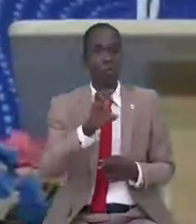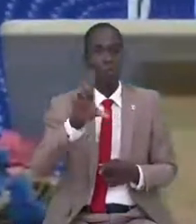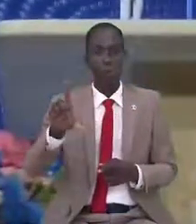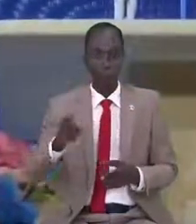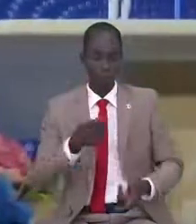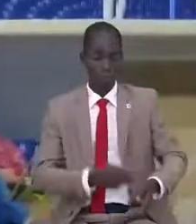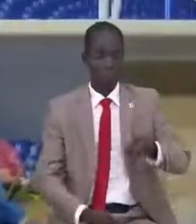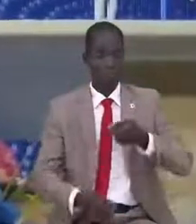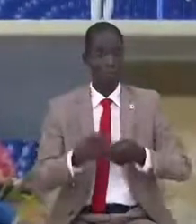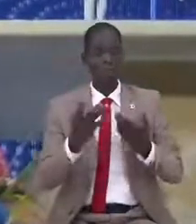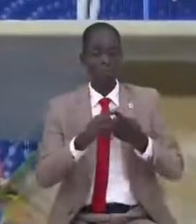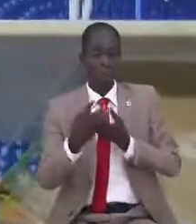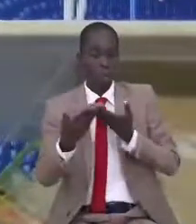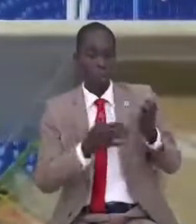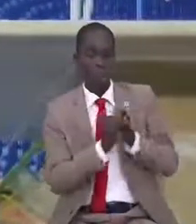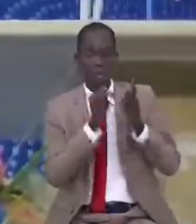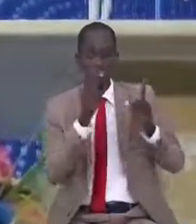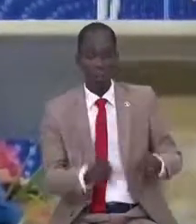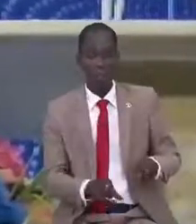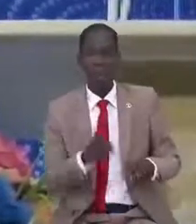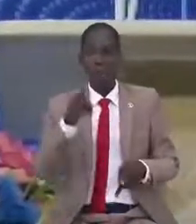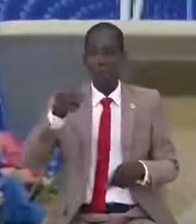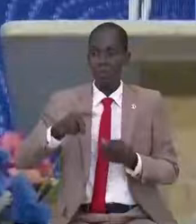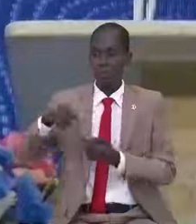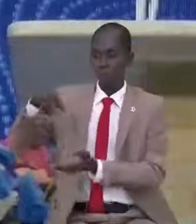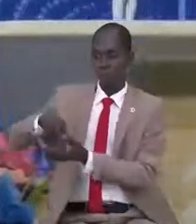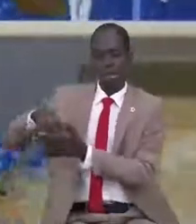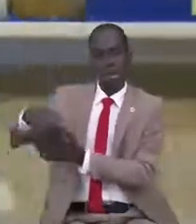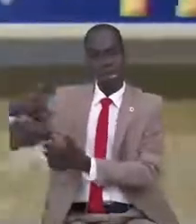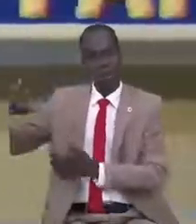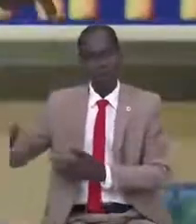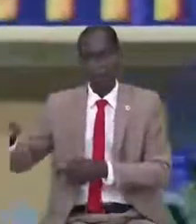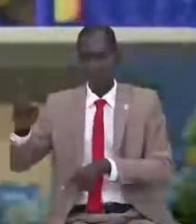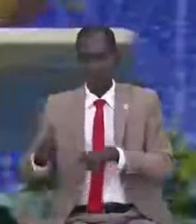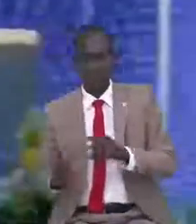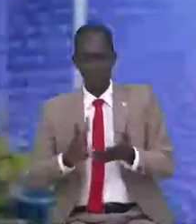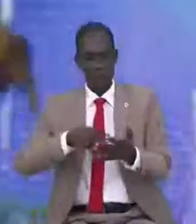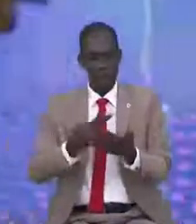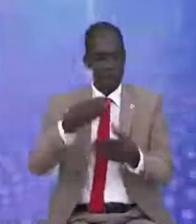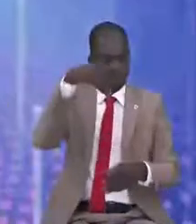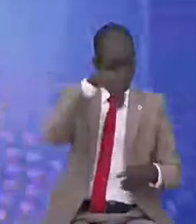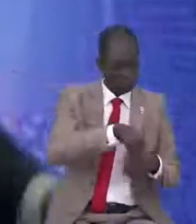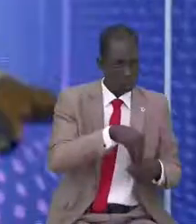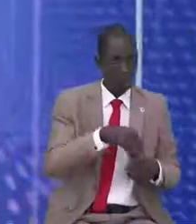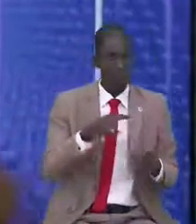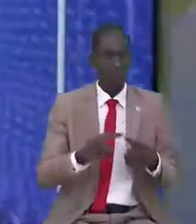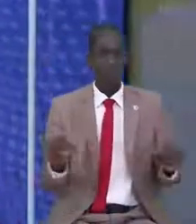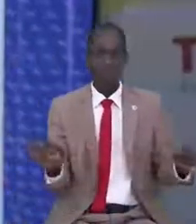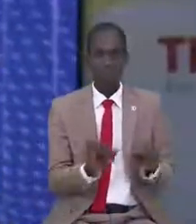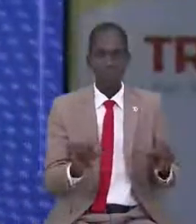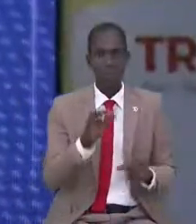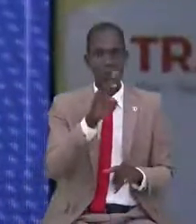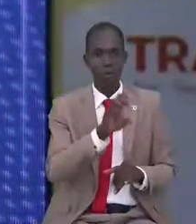tu veux faire sortir la personne du puits, tu dois rester hors du puits. Tu ne peux pas tomber dans le même puits